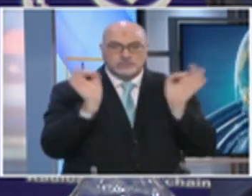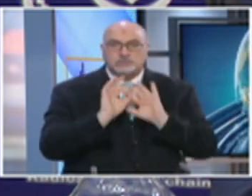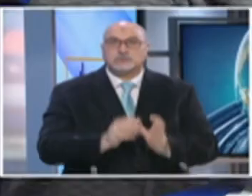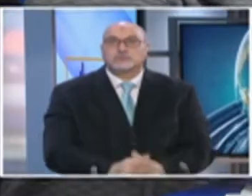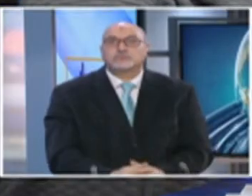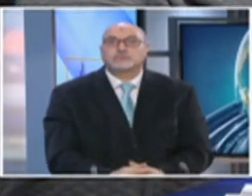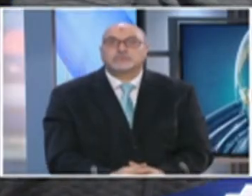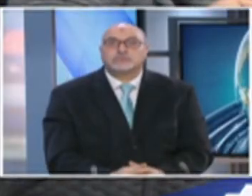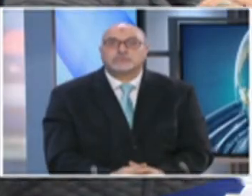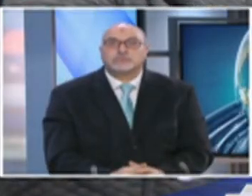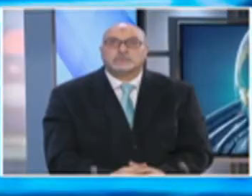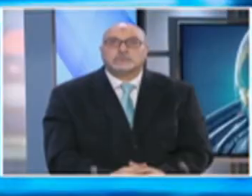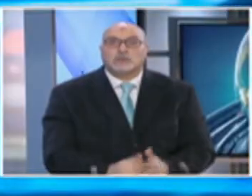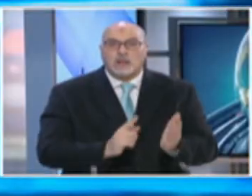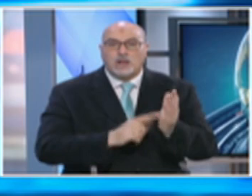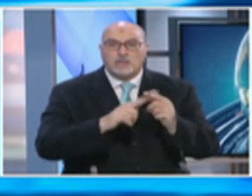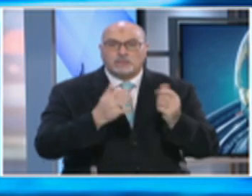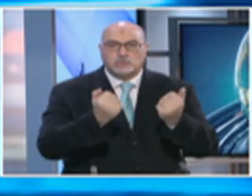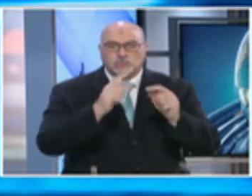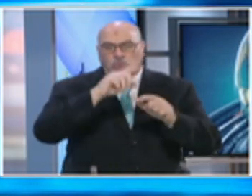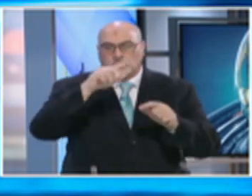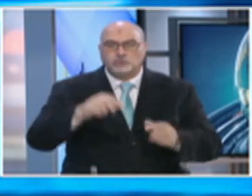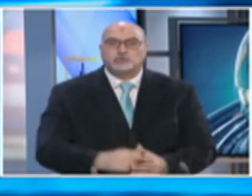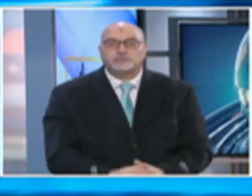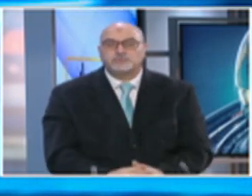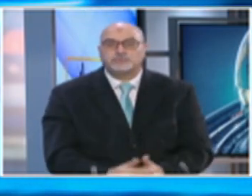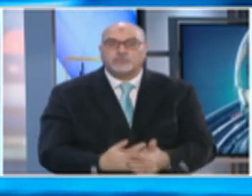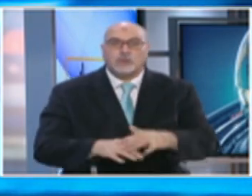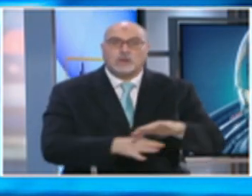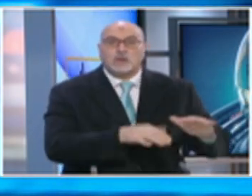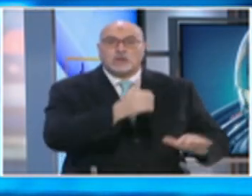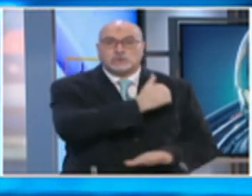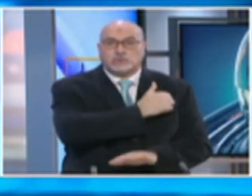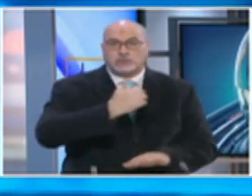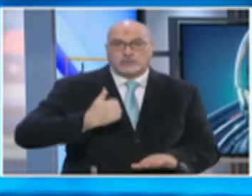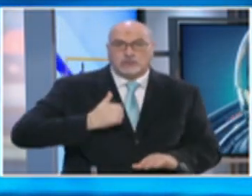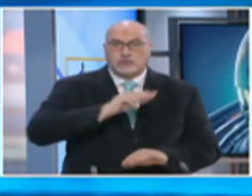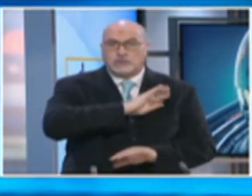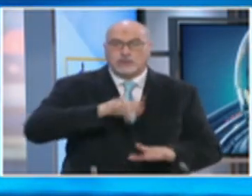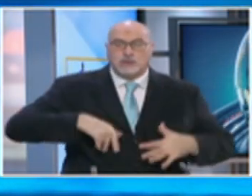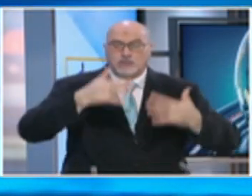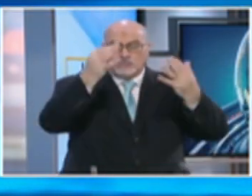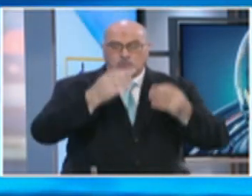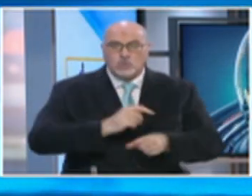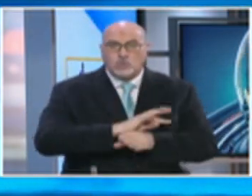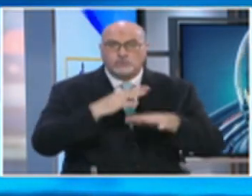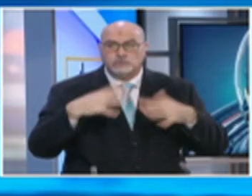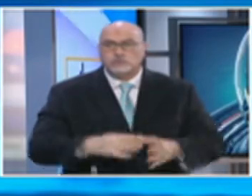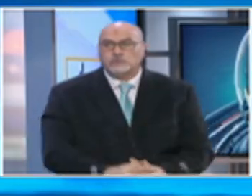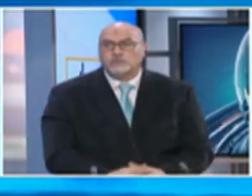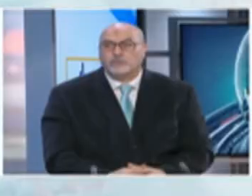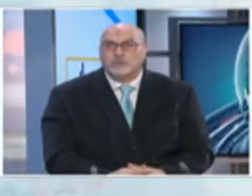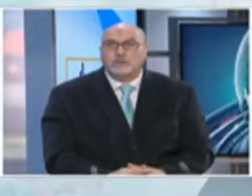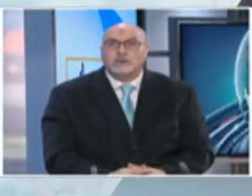وكذلك قانون صبر الآراء. صحيا وفي مستجدات الوضعية الوبائية بالبلاد، تم تسجيل